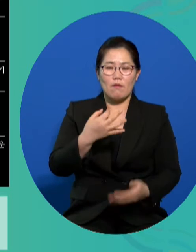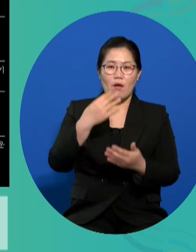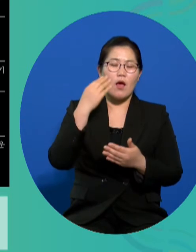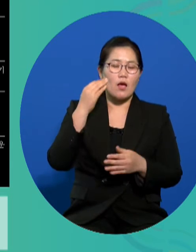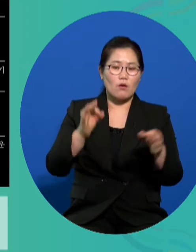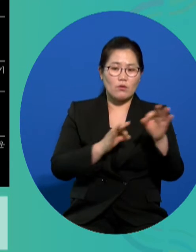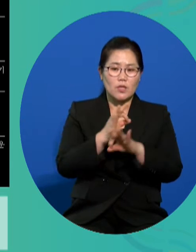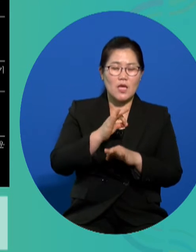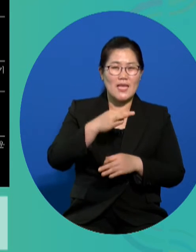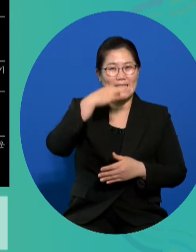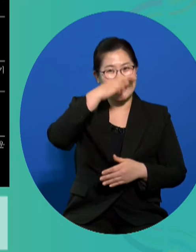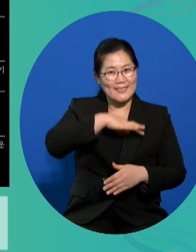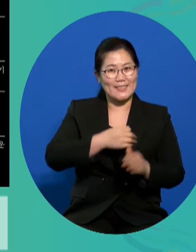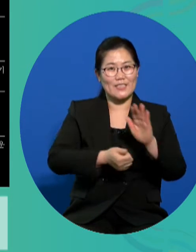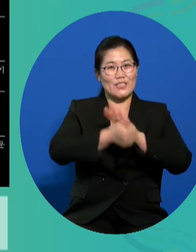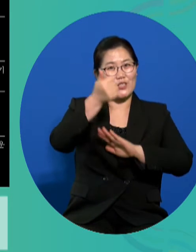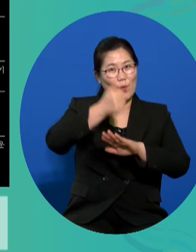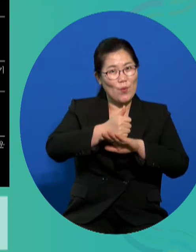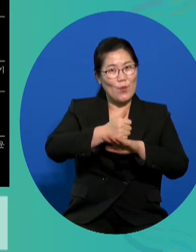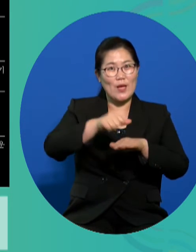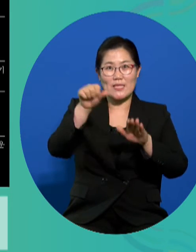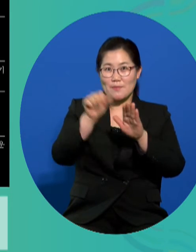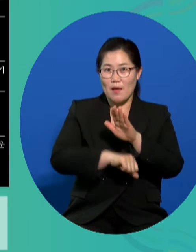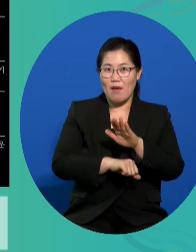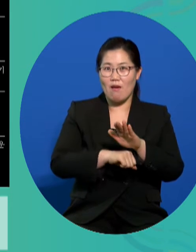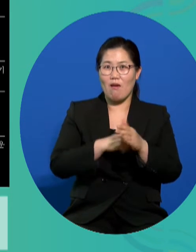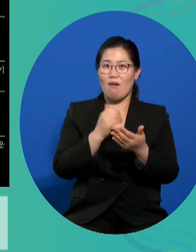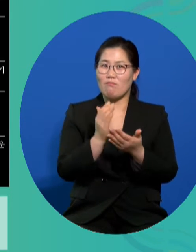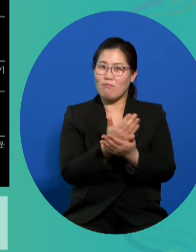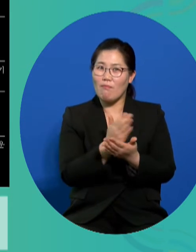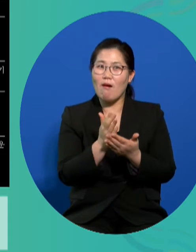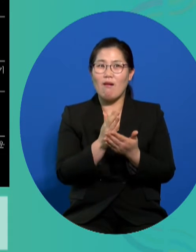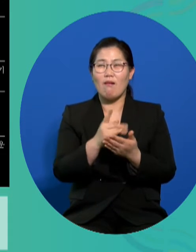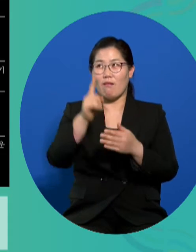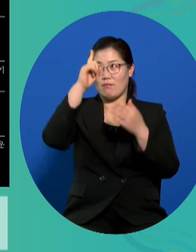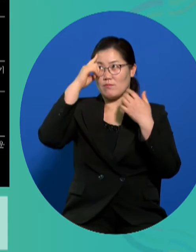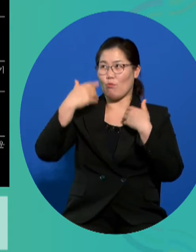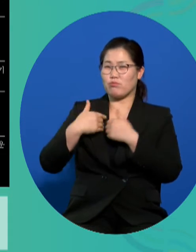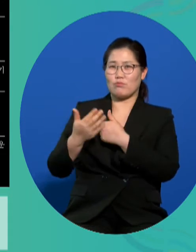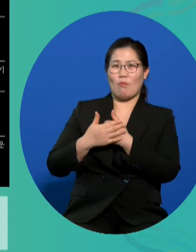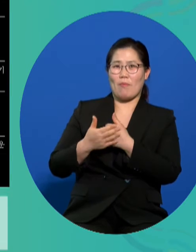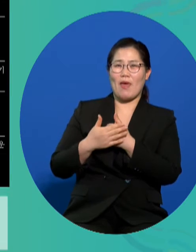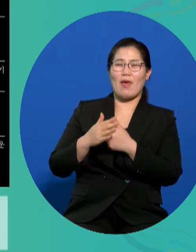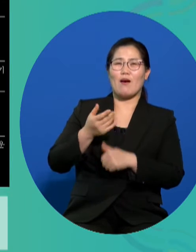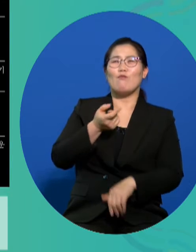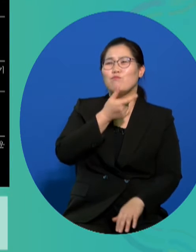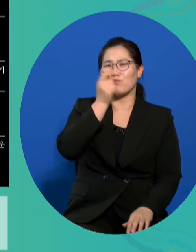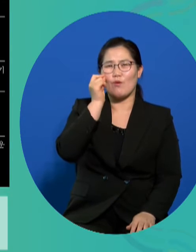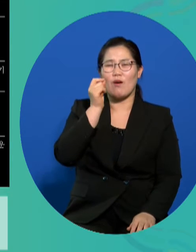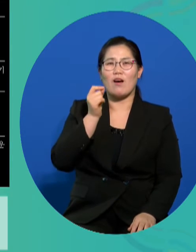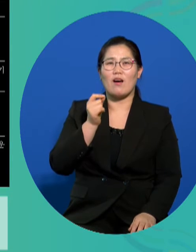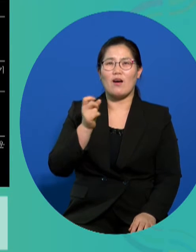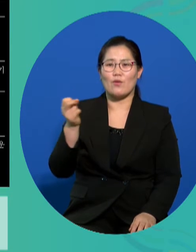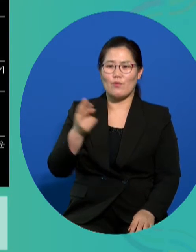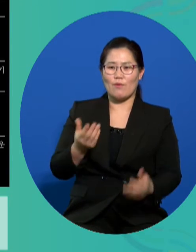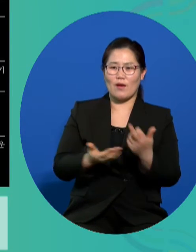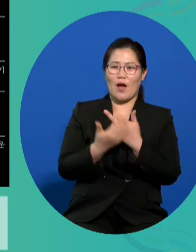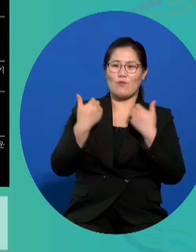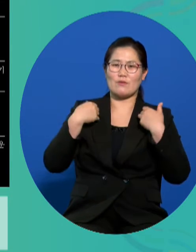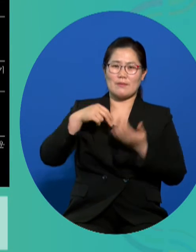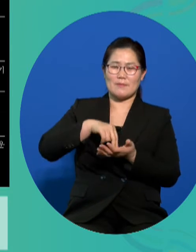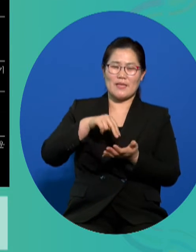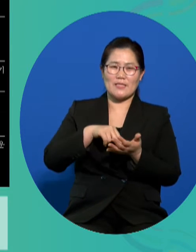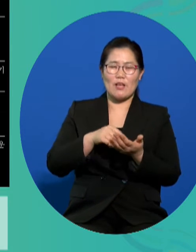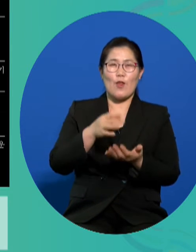사람들한테 상당히 국민들한테도 민감하고 정부한테도 민감하고 그 당시 이제 강원도에도 상당히